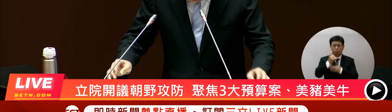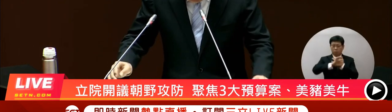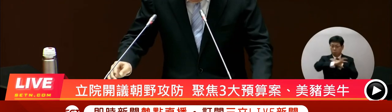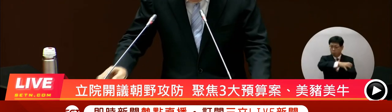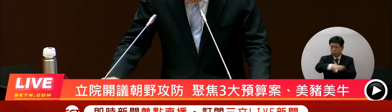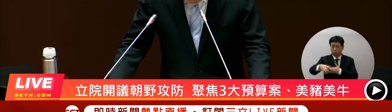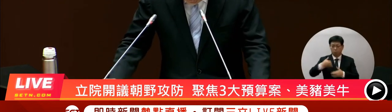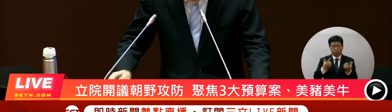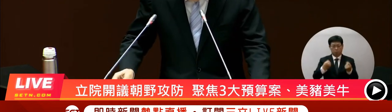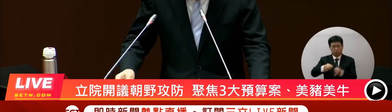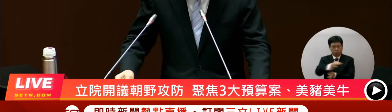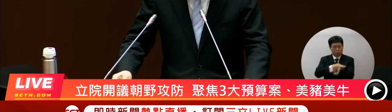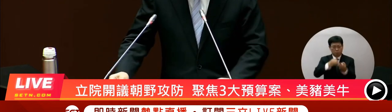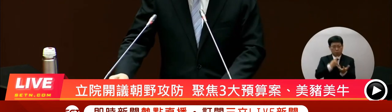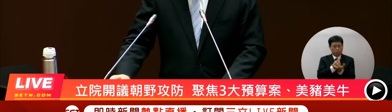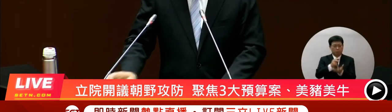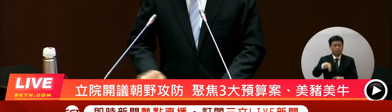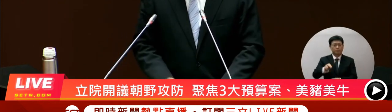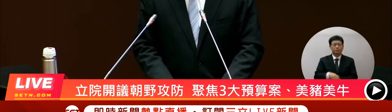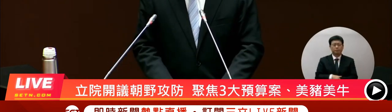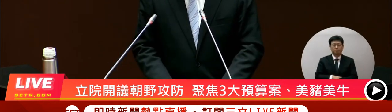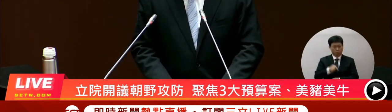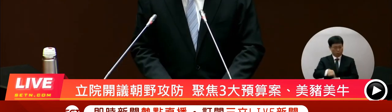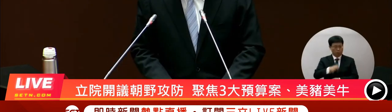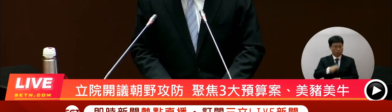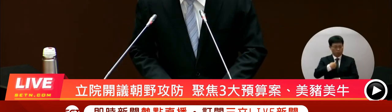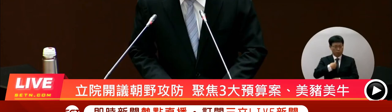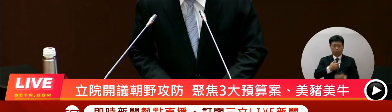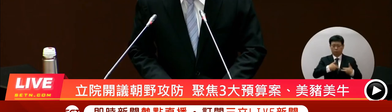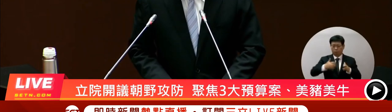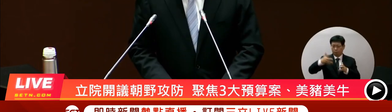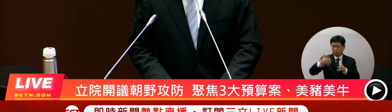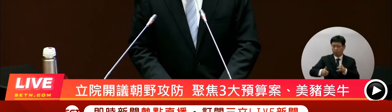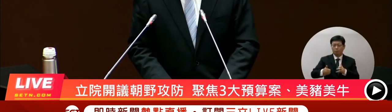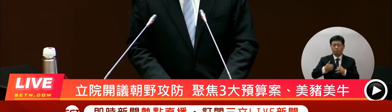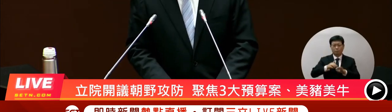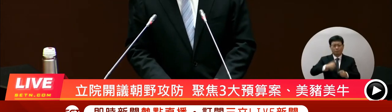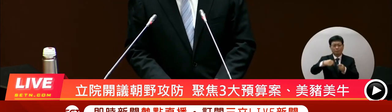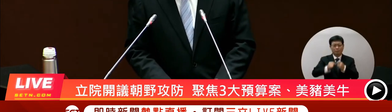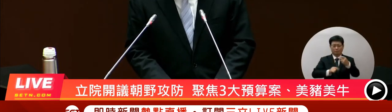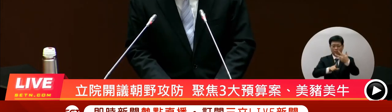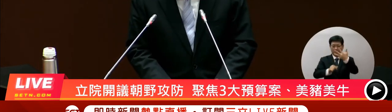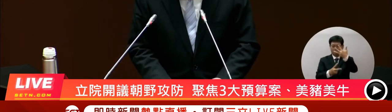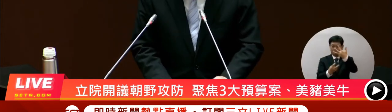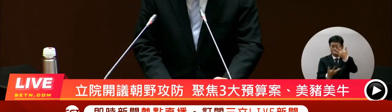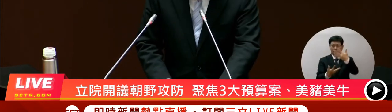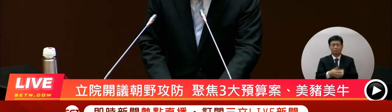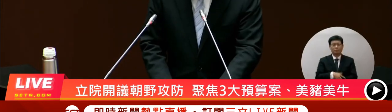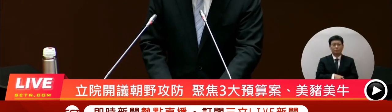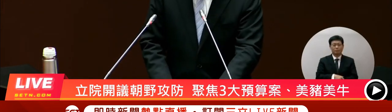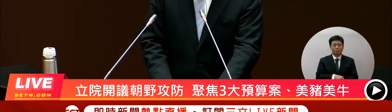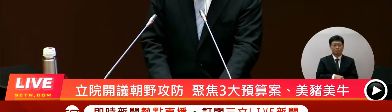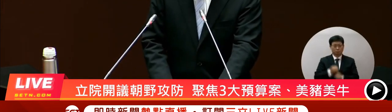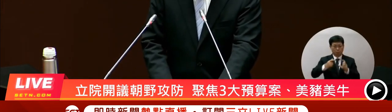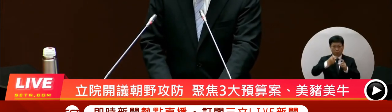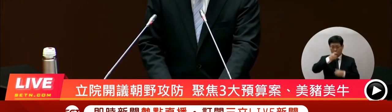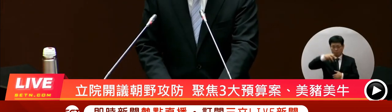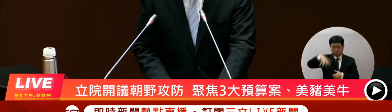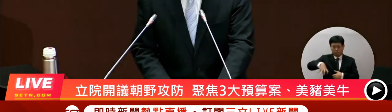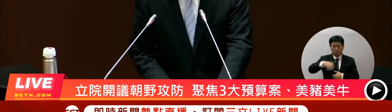全球经济的新舞台。这是蔡总统在今年8月28日在总统